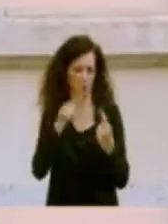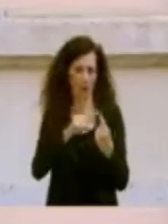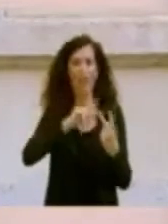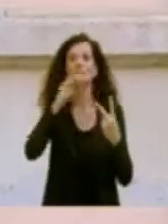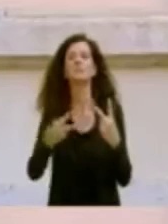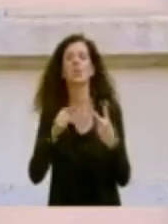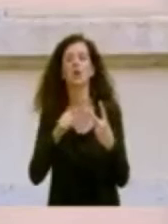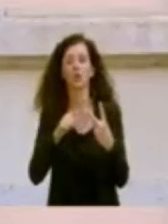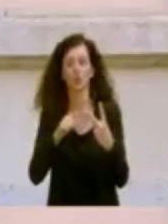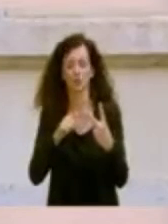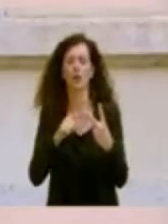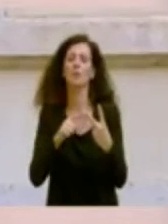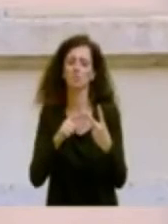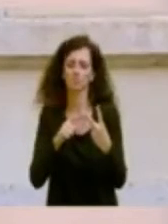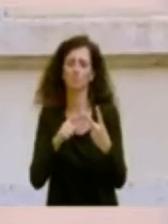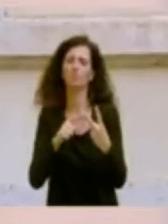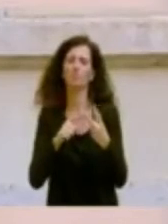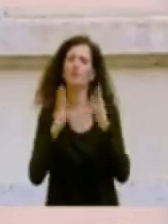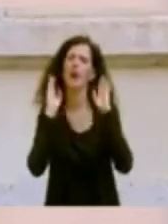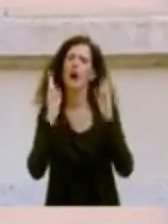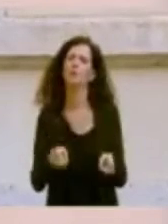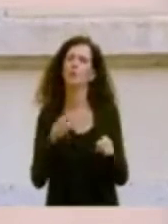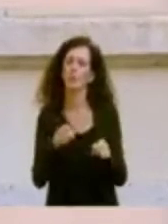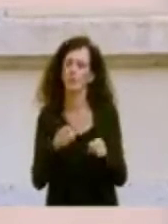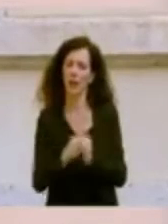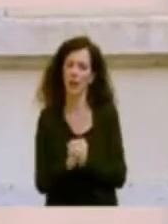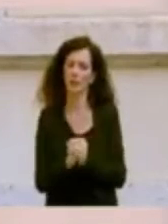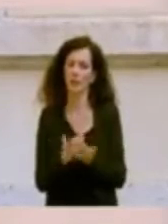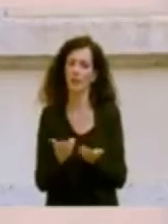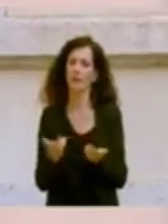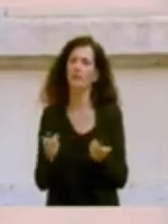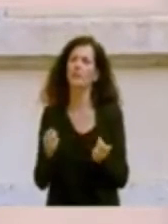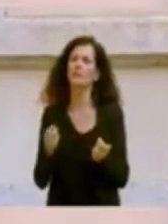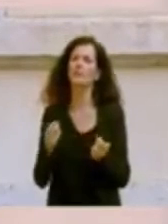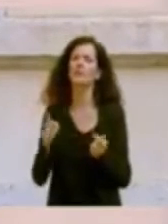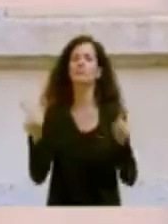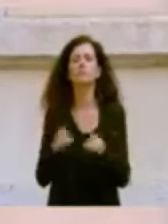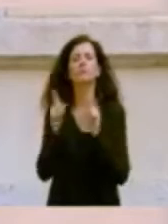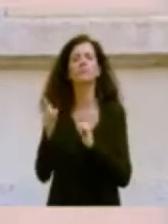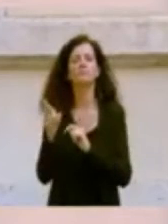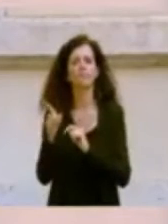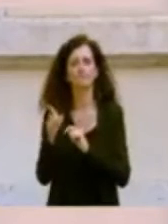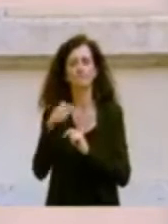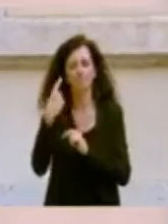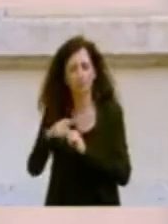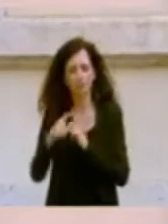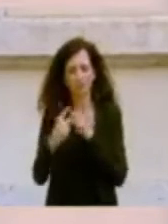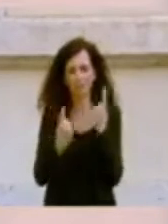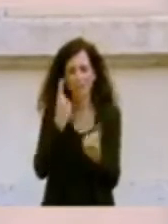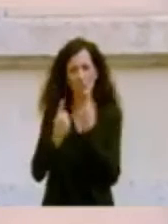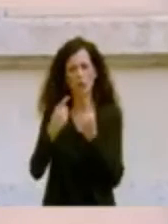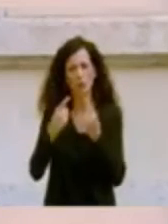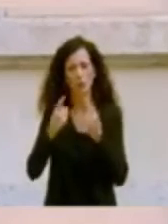invece riguarda autostrade presidente perché è un altro oltre al Mess come ha detto la collega mata è un altro dei no di politici che